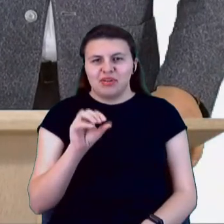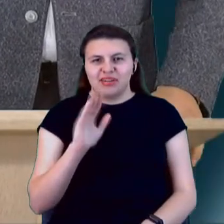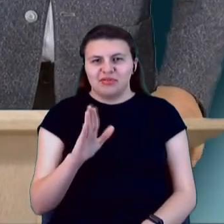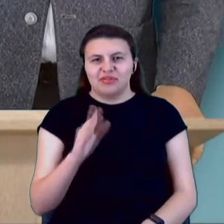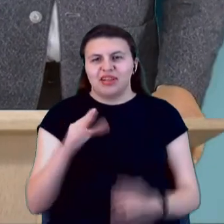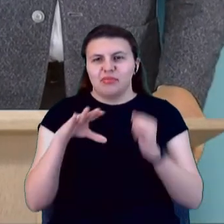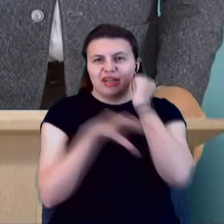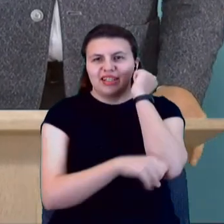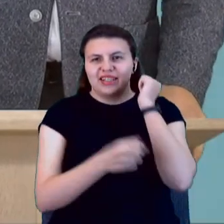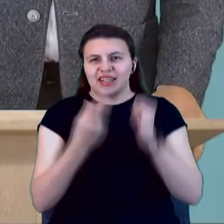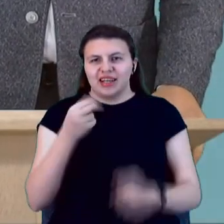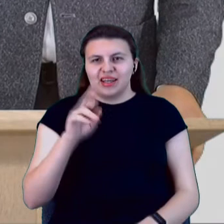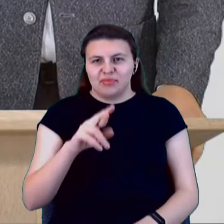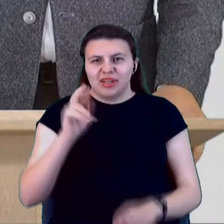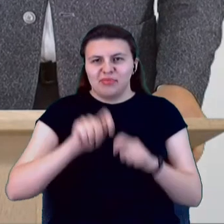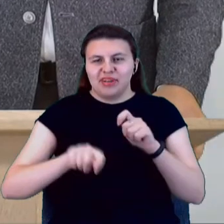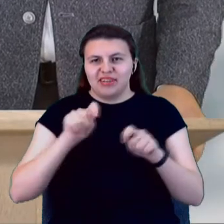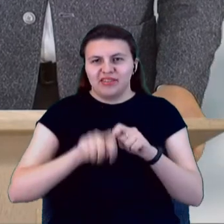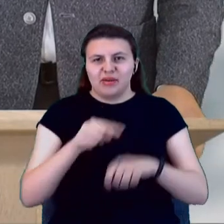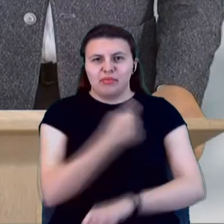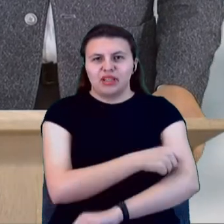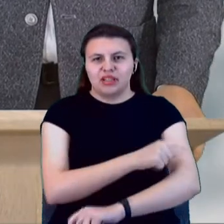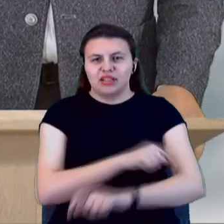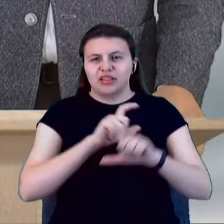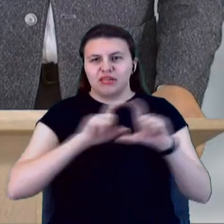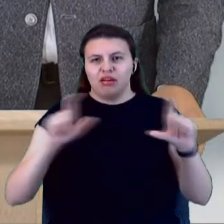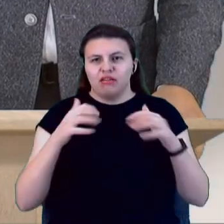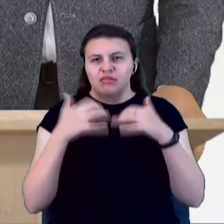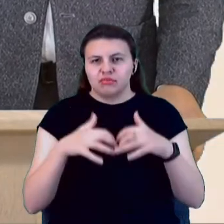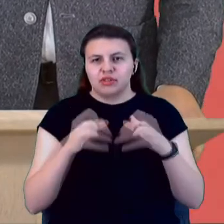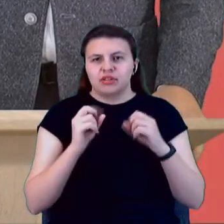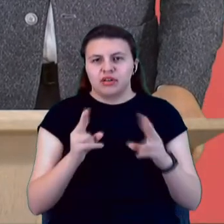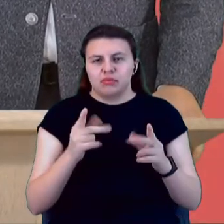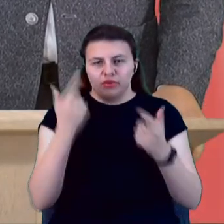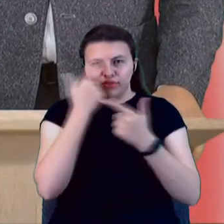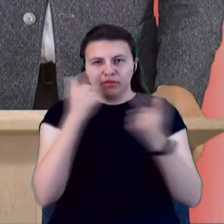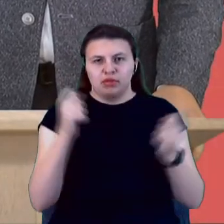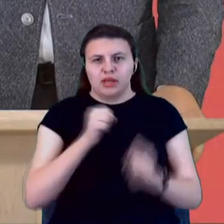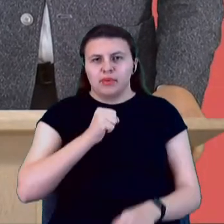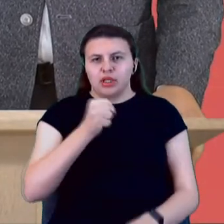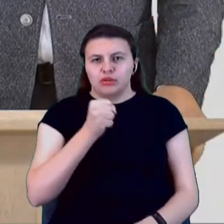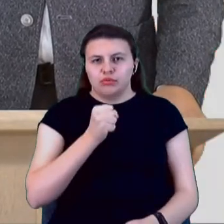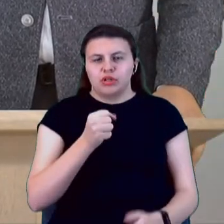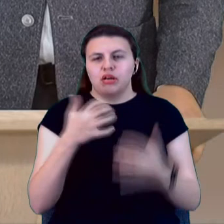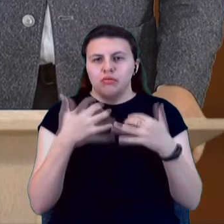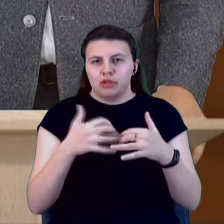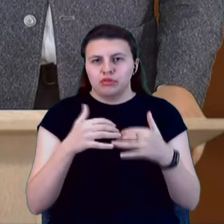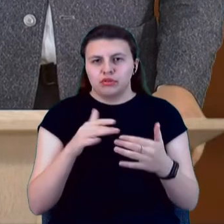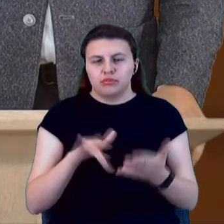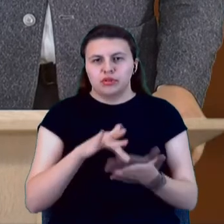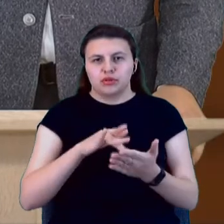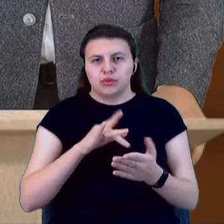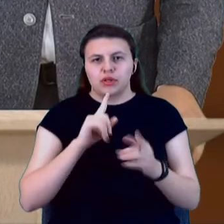серпня перевірив медичні заклади Краматорська. І, як повідомляє прес-служба Краматорської міської ради, одним із проблемних питань